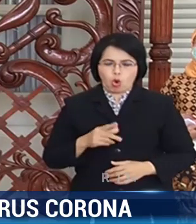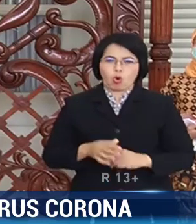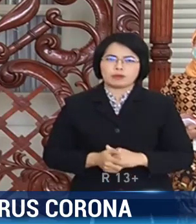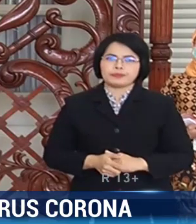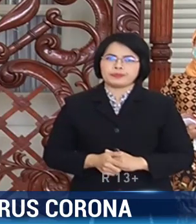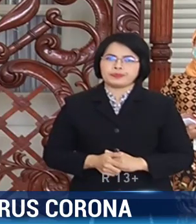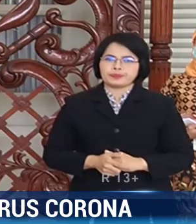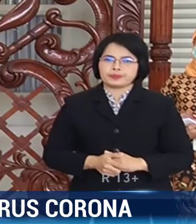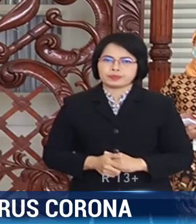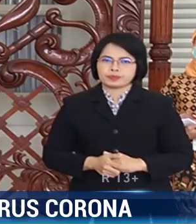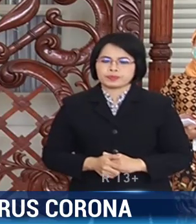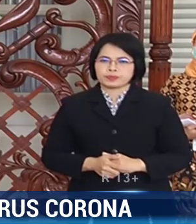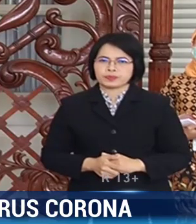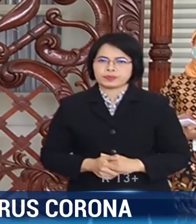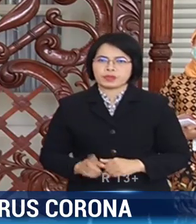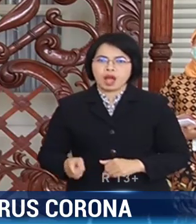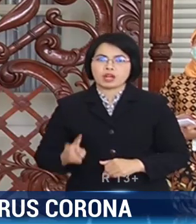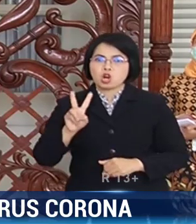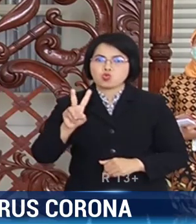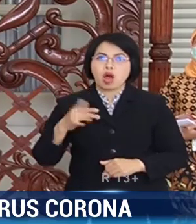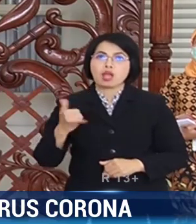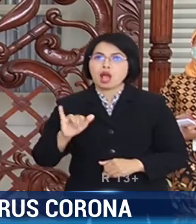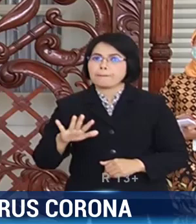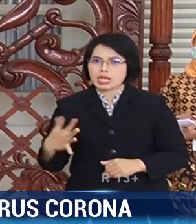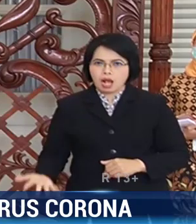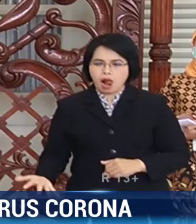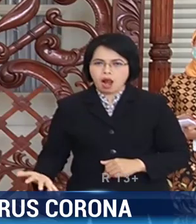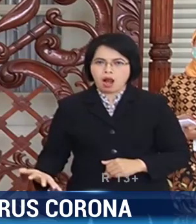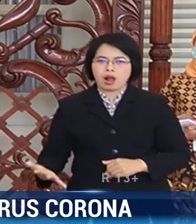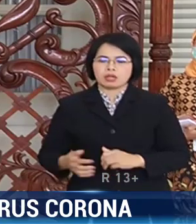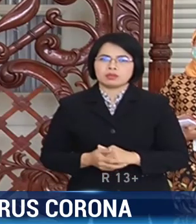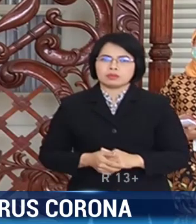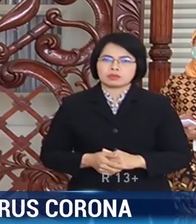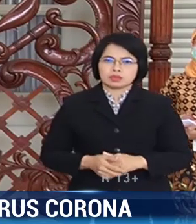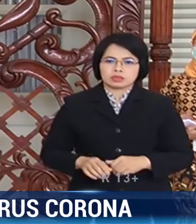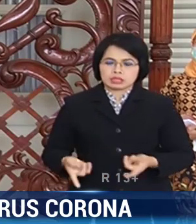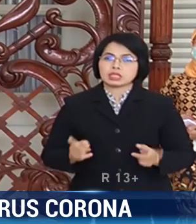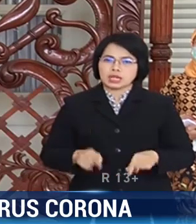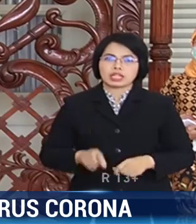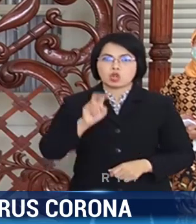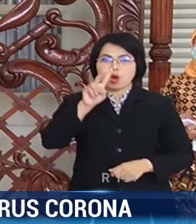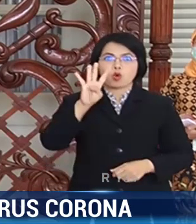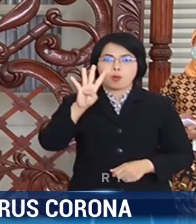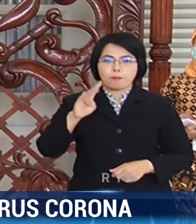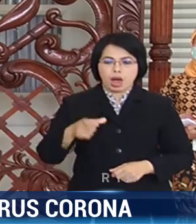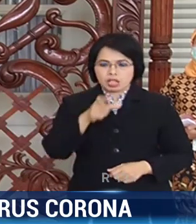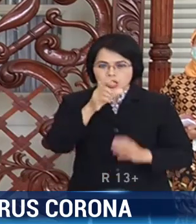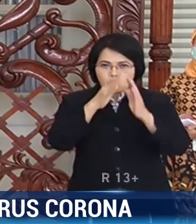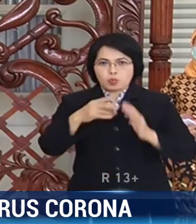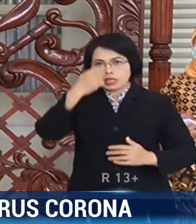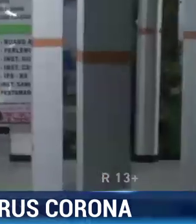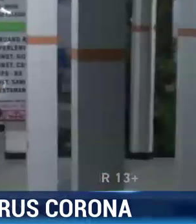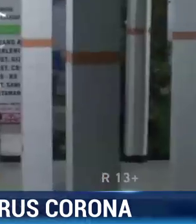Dan ada 2 yang meninggal dan ini terjadi di 24 rumah sakit di seluruh Jakarta.